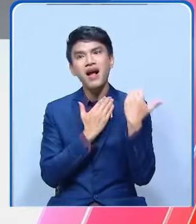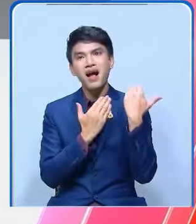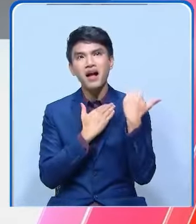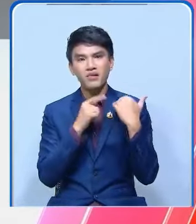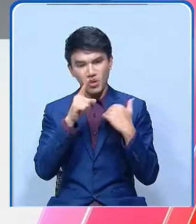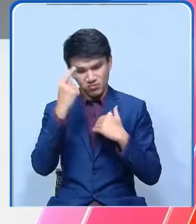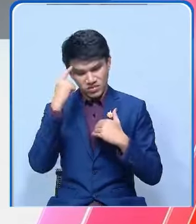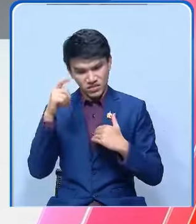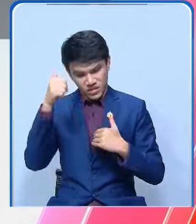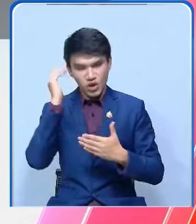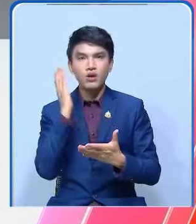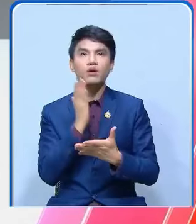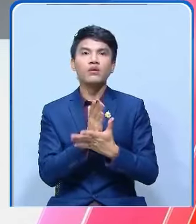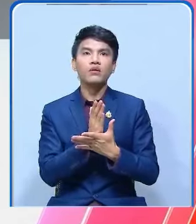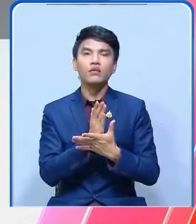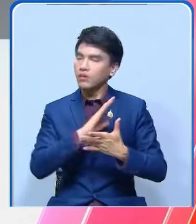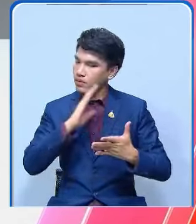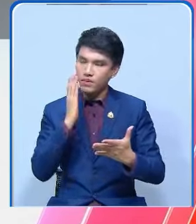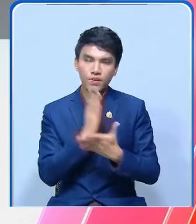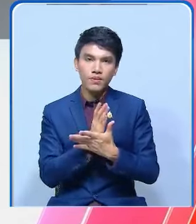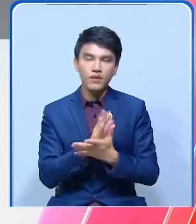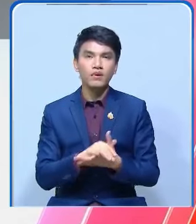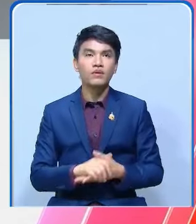สติและหยุดอยู่หยุดได้เลย